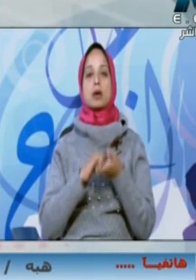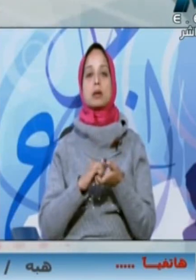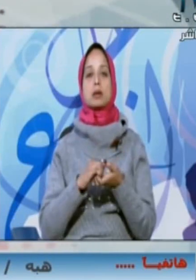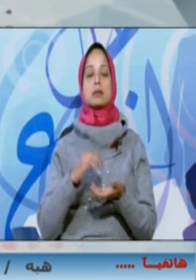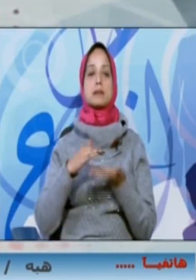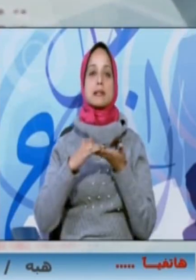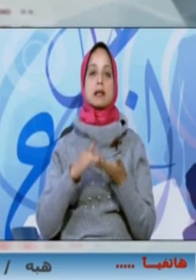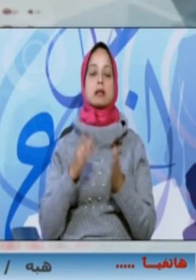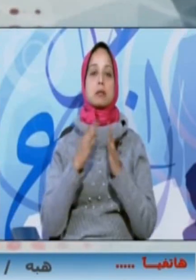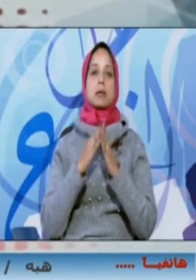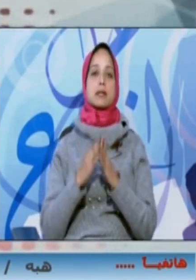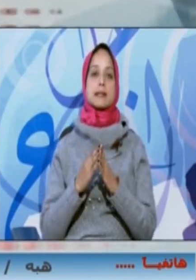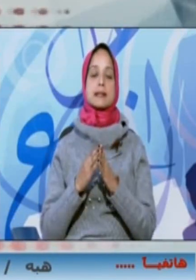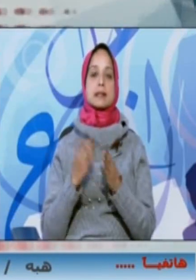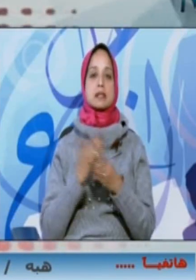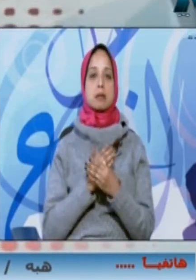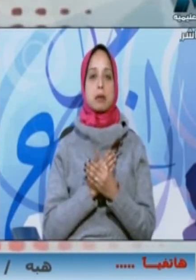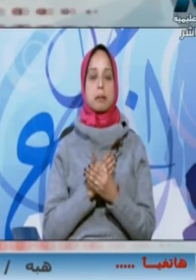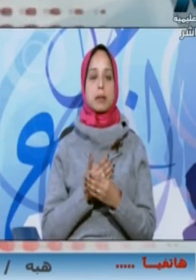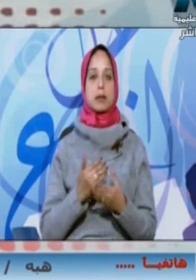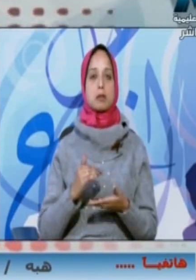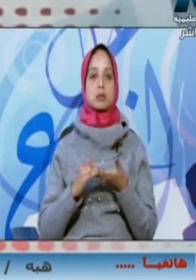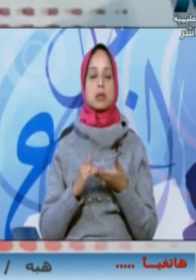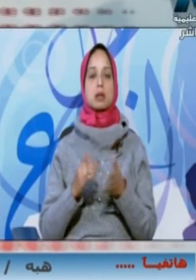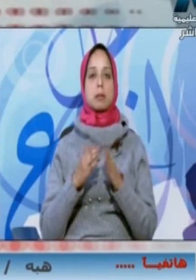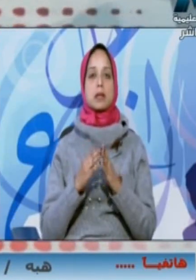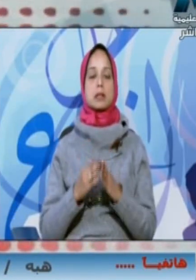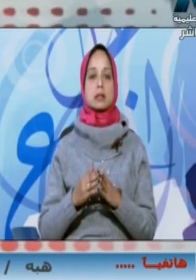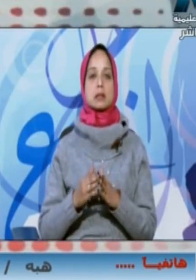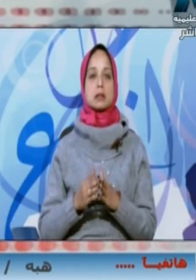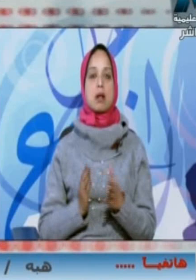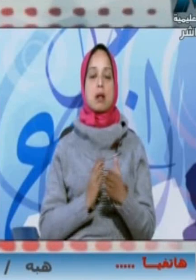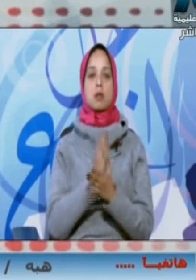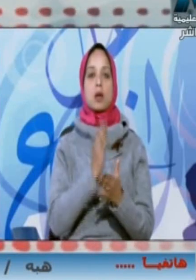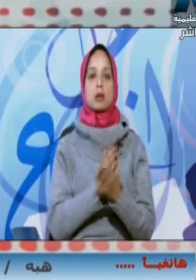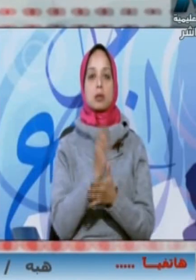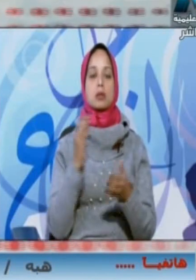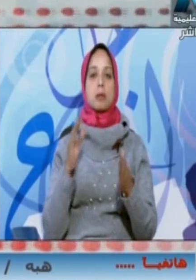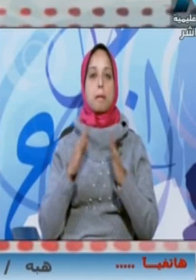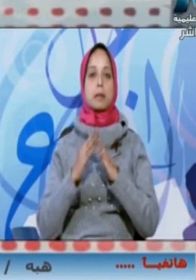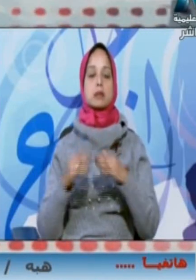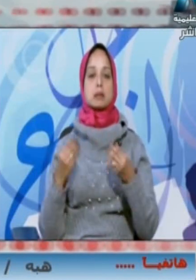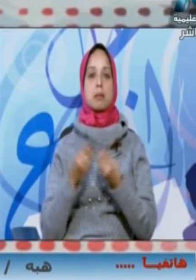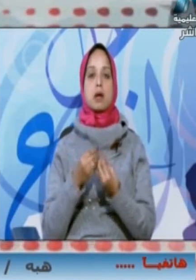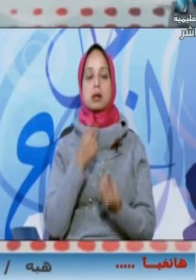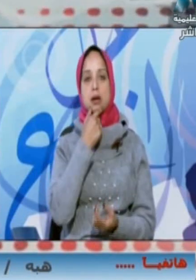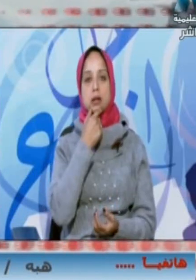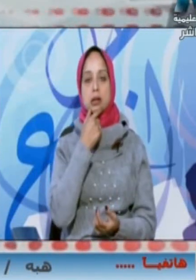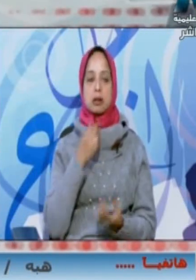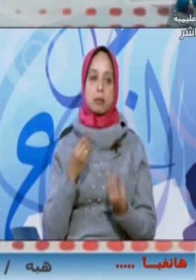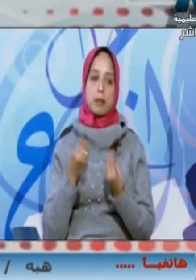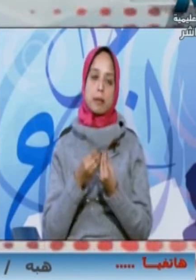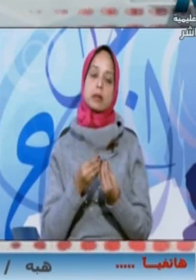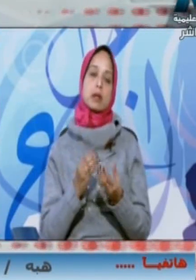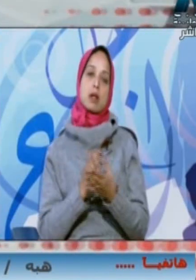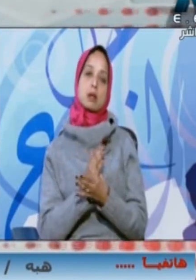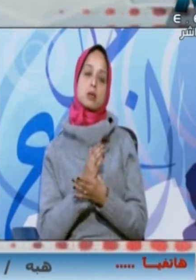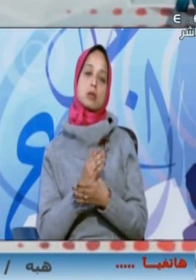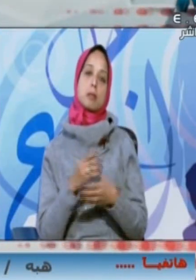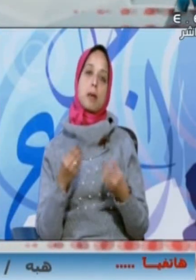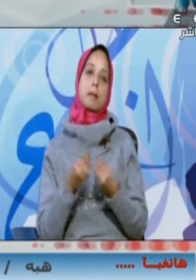نص كبير قوي للمعاهده، بس المعاهده كانت التزام ابدي بينه وبين انجلترا، تمام؟ معايا يا بنتي؟ وبقينا حلفاء ولا